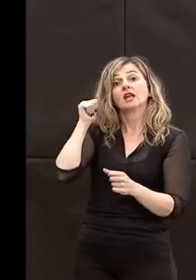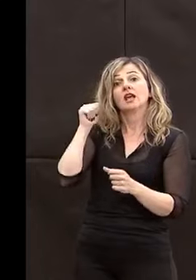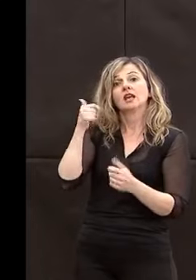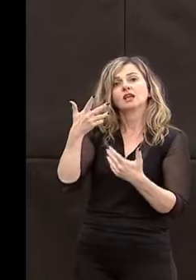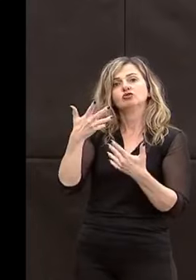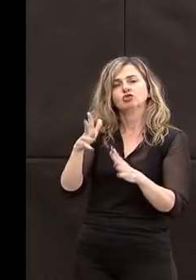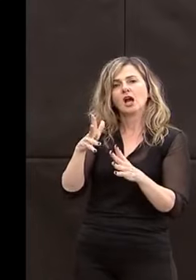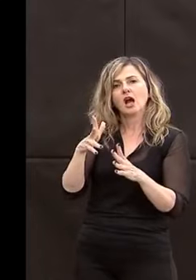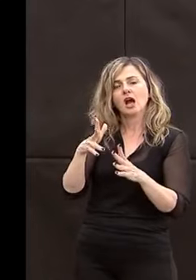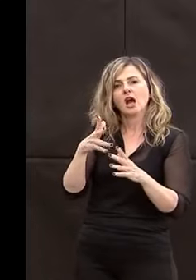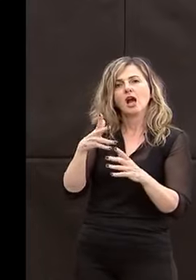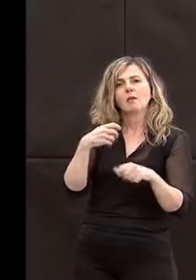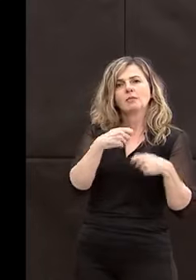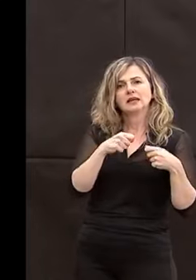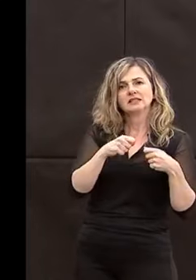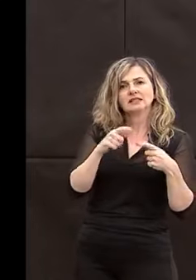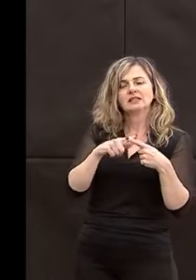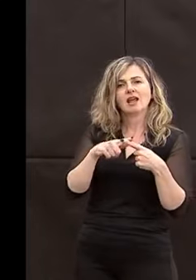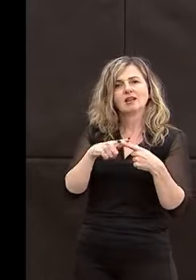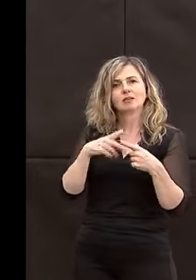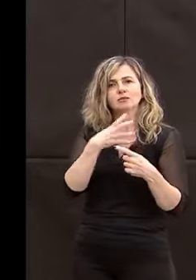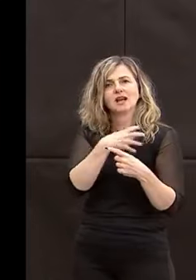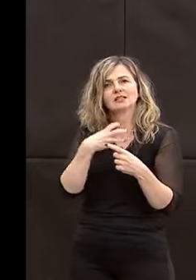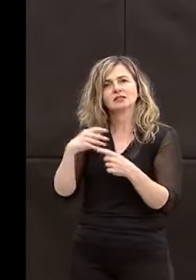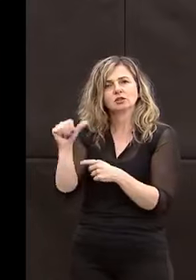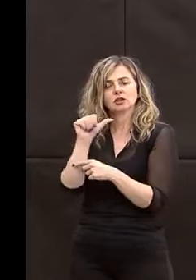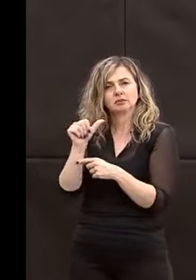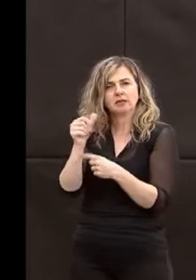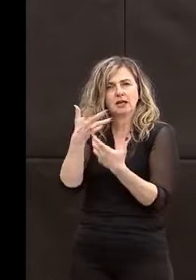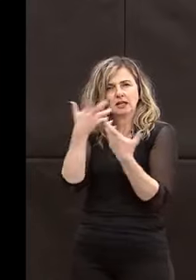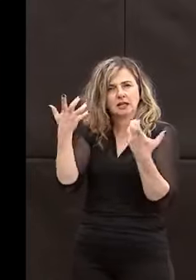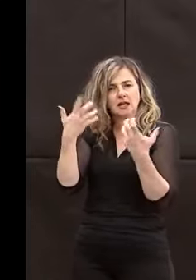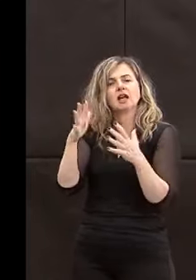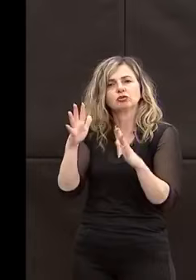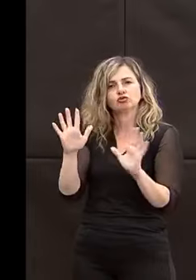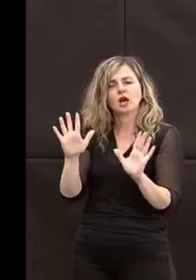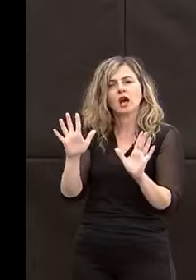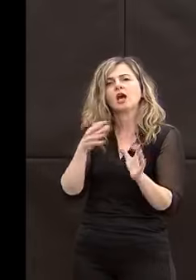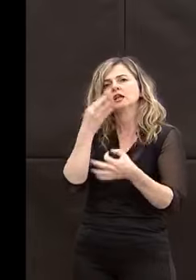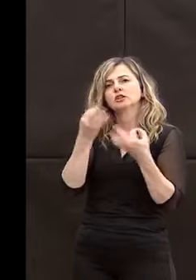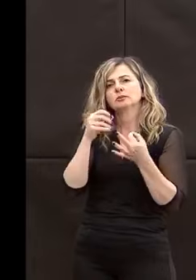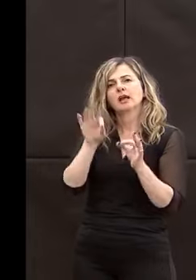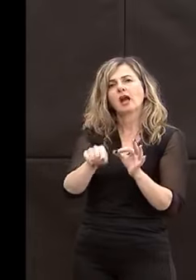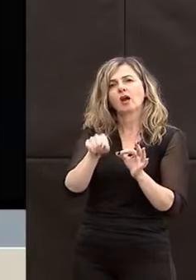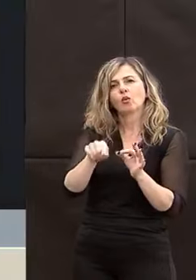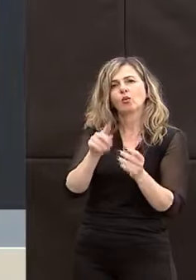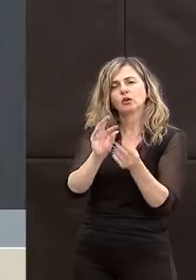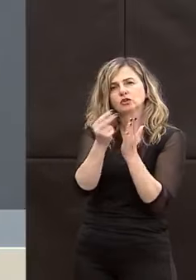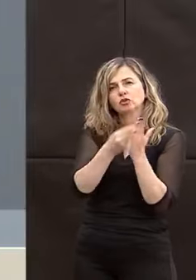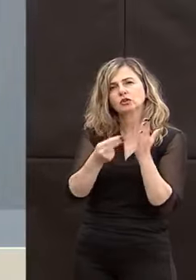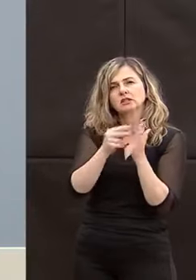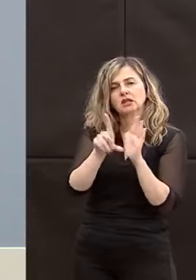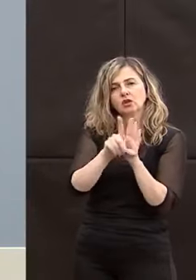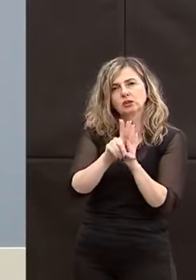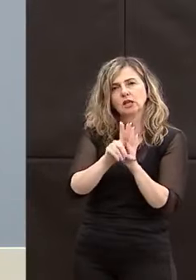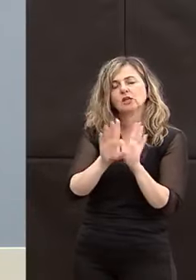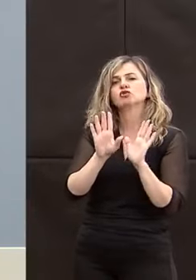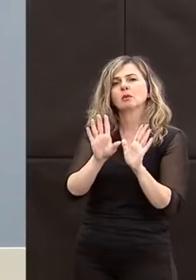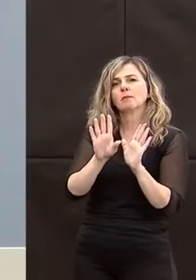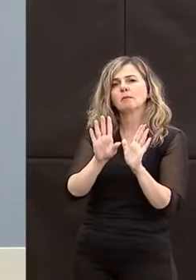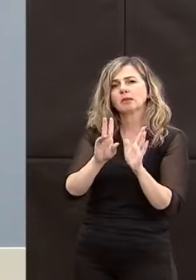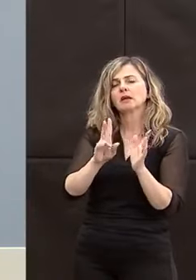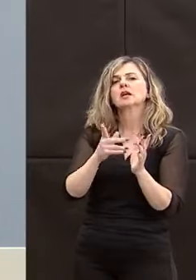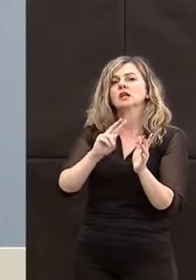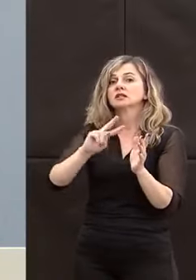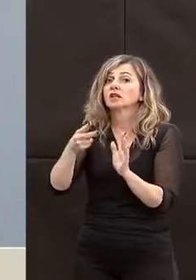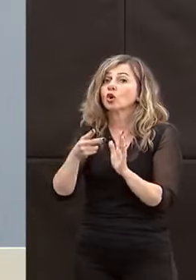l'assessore spinelli sono stati molto chiari nello spiegare questa questa questo disegno di legge che è il secondo